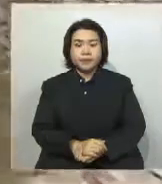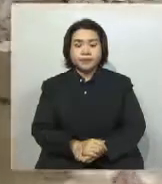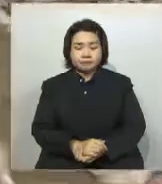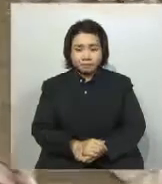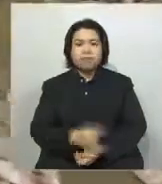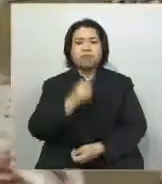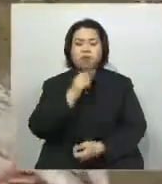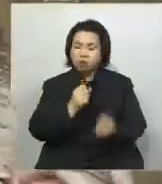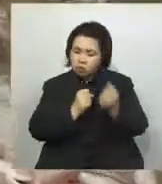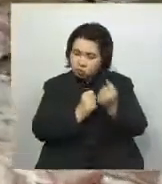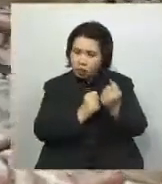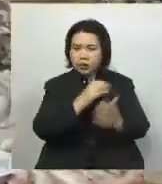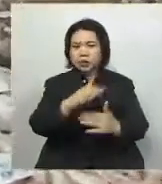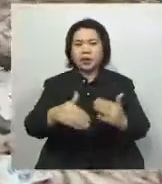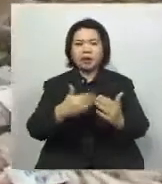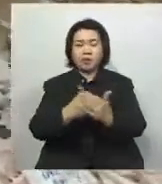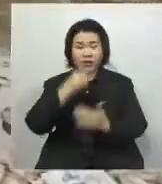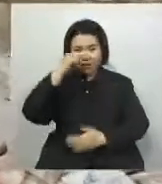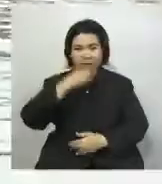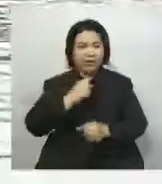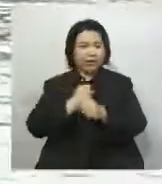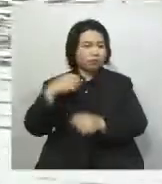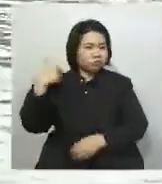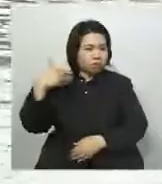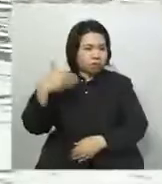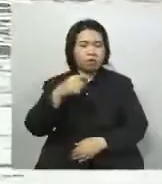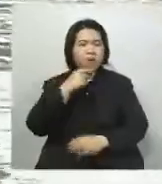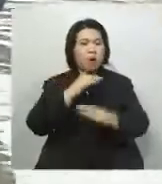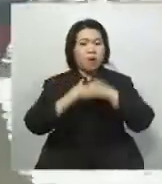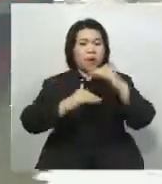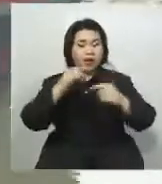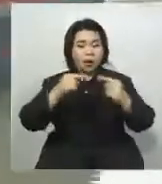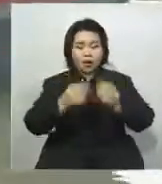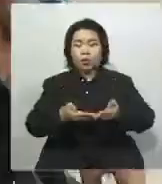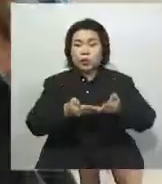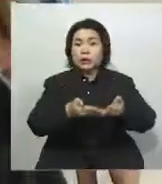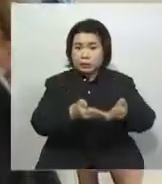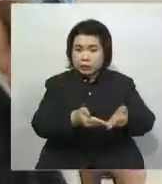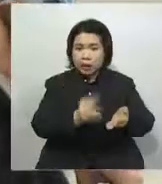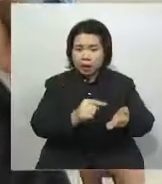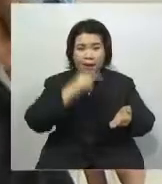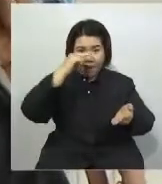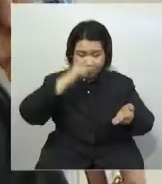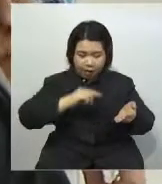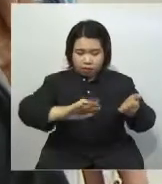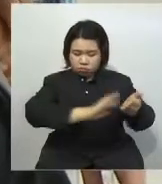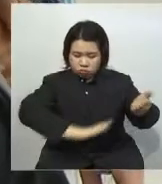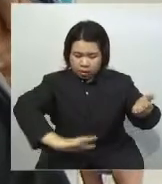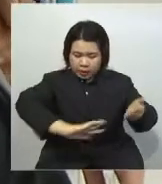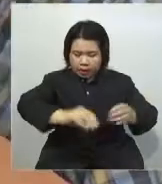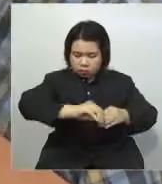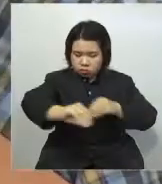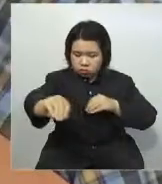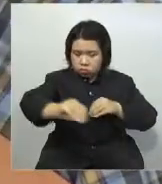ความมุ่งมั่นทั้งหมดสะท้อนถึงความสำเร็จที่ไทยได้ยกระดับของการทำประมงเชิงพาณิชย์ทั้งในและนอกน่านน้ำเข้าสู่มาตรฐานส